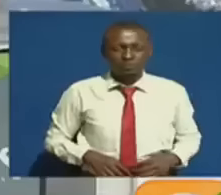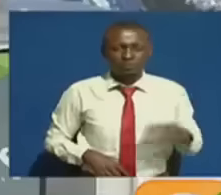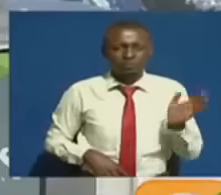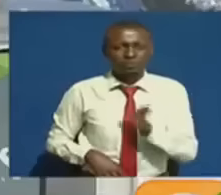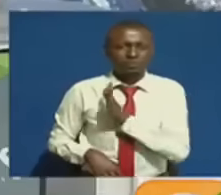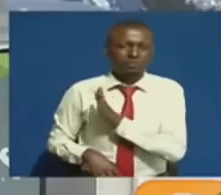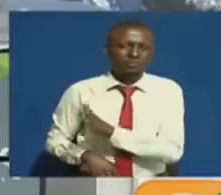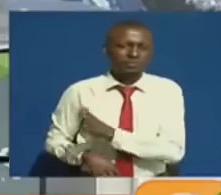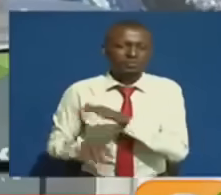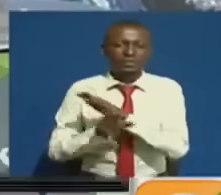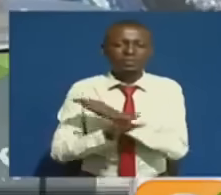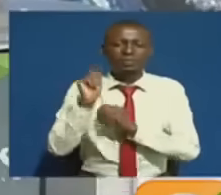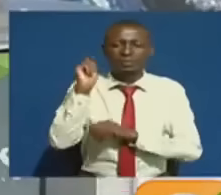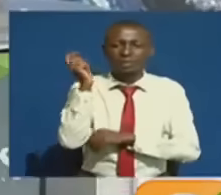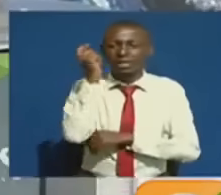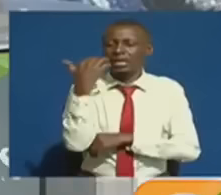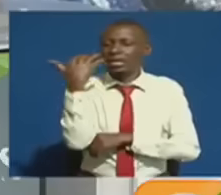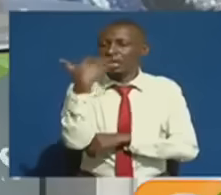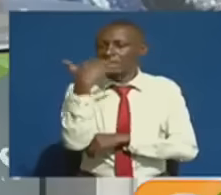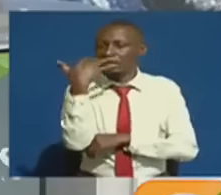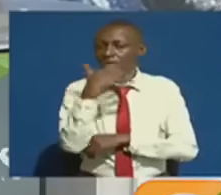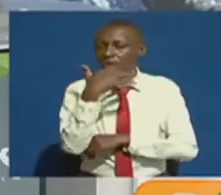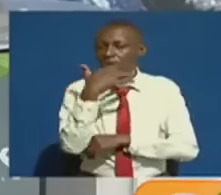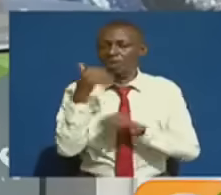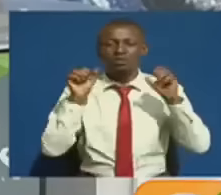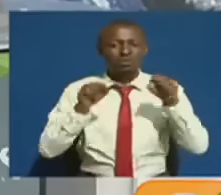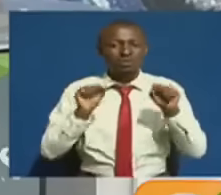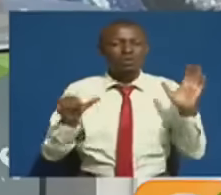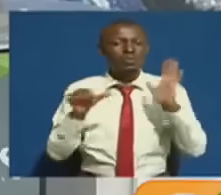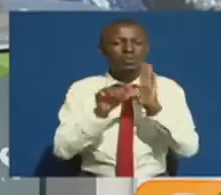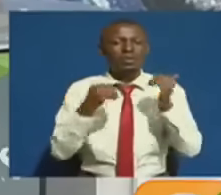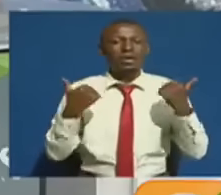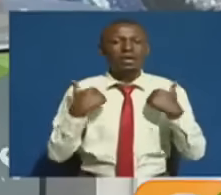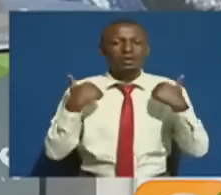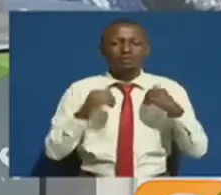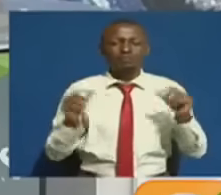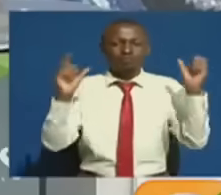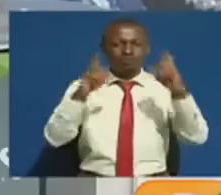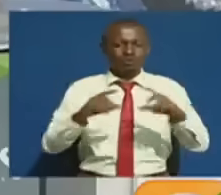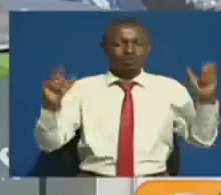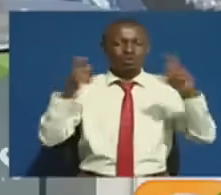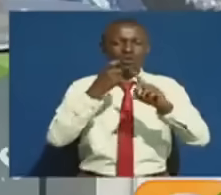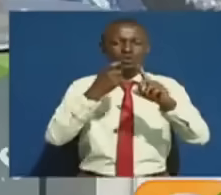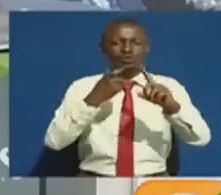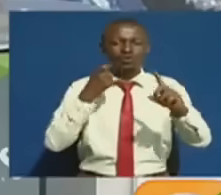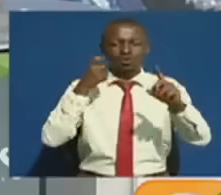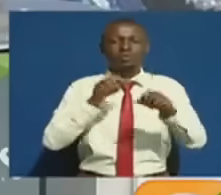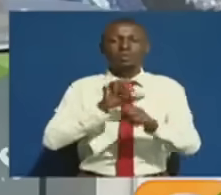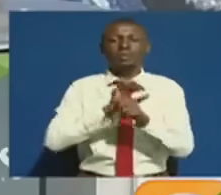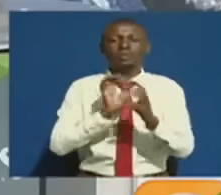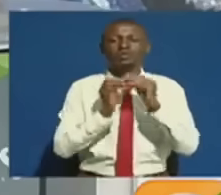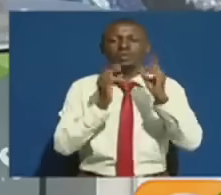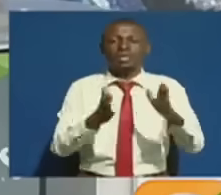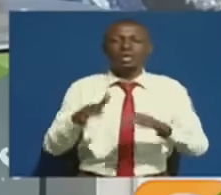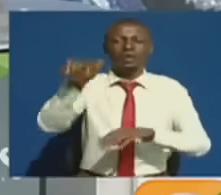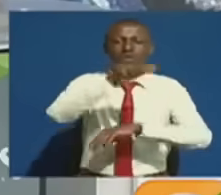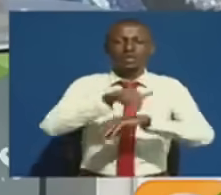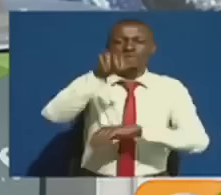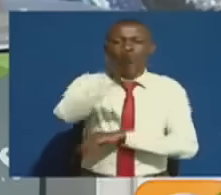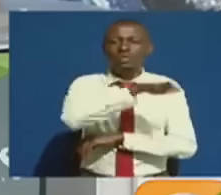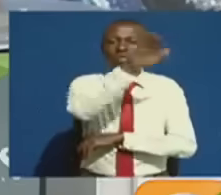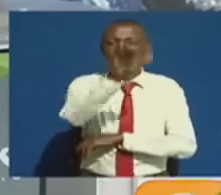Chuma cha naibu rais Rigathi Gachagua kiko motoni. Hayo si maneno yangu bali ni matamshi ya kiranja wa wengi katika bunge la kitaifa